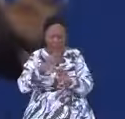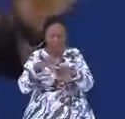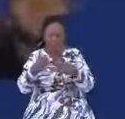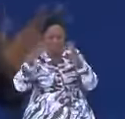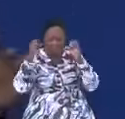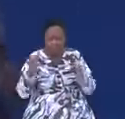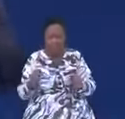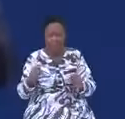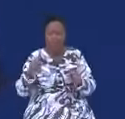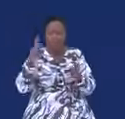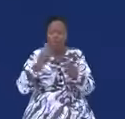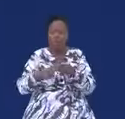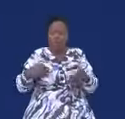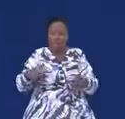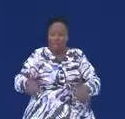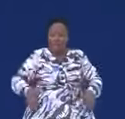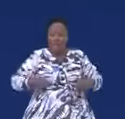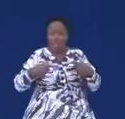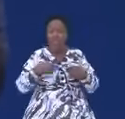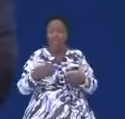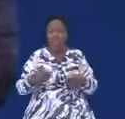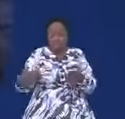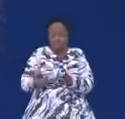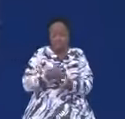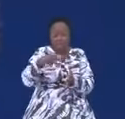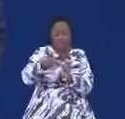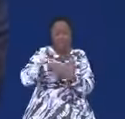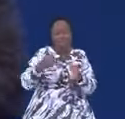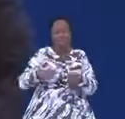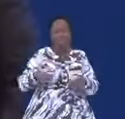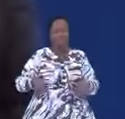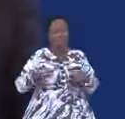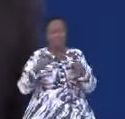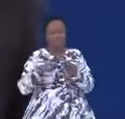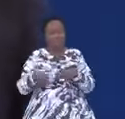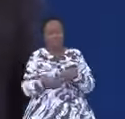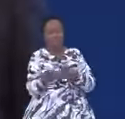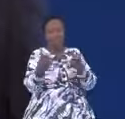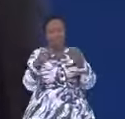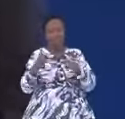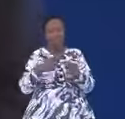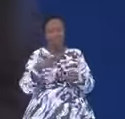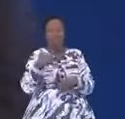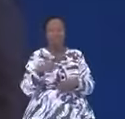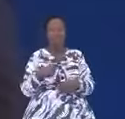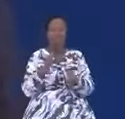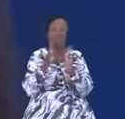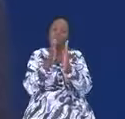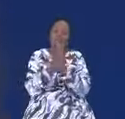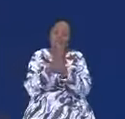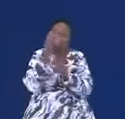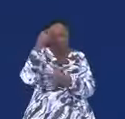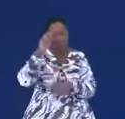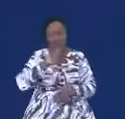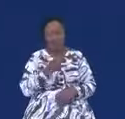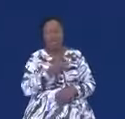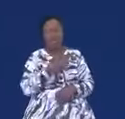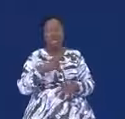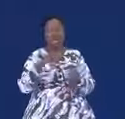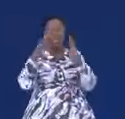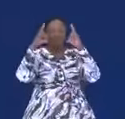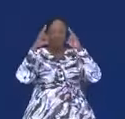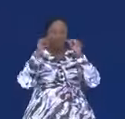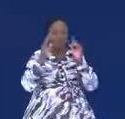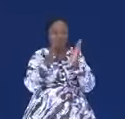vie ils sont venus pour des prix pour nous et nos esprits sains pour le peuple comme tu viens ce